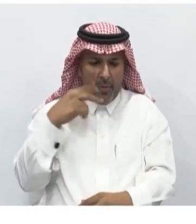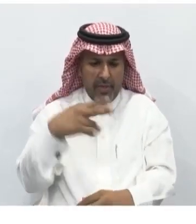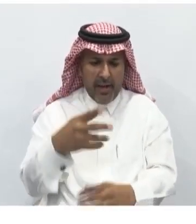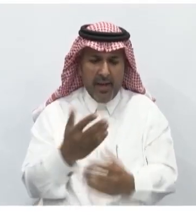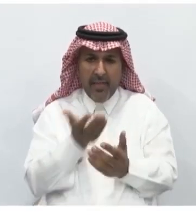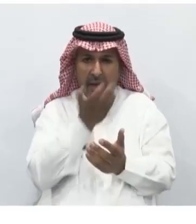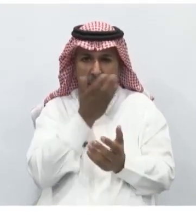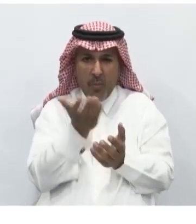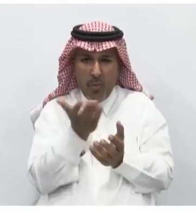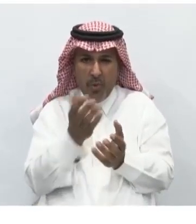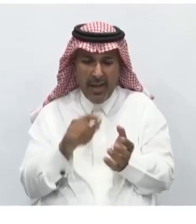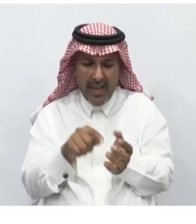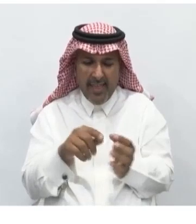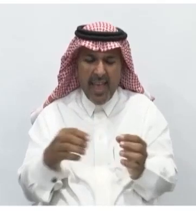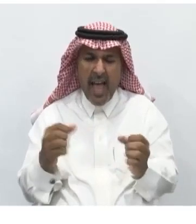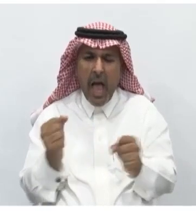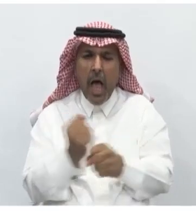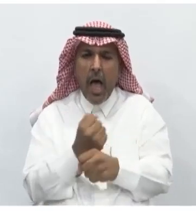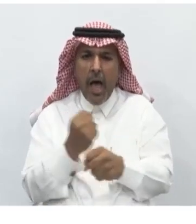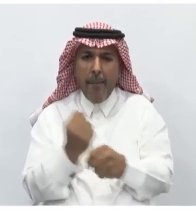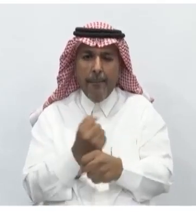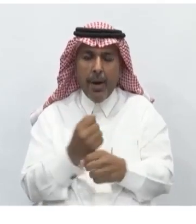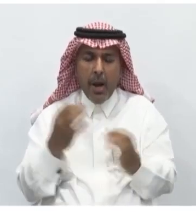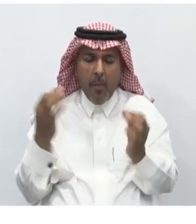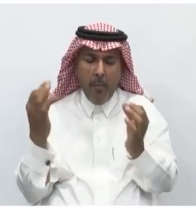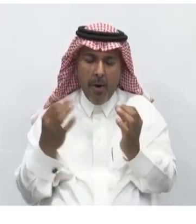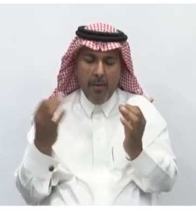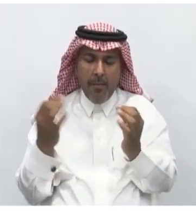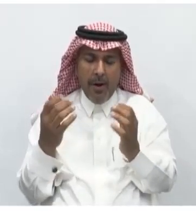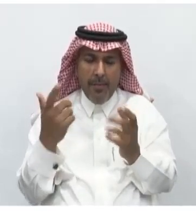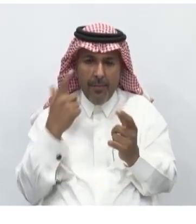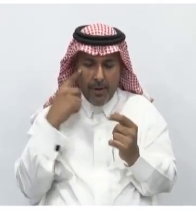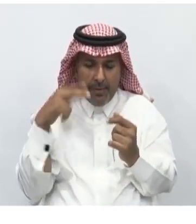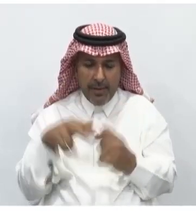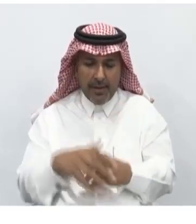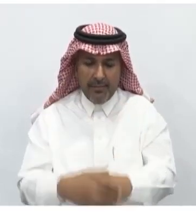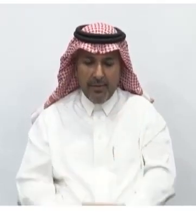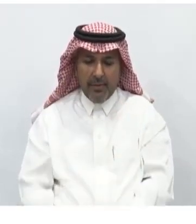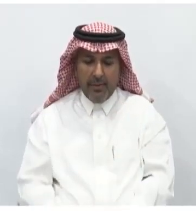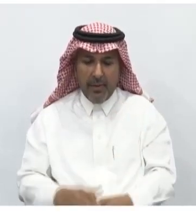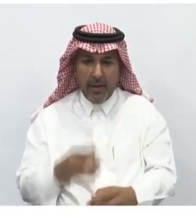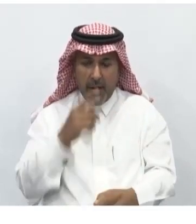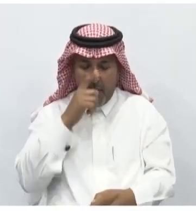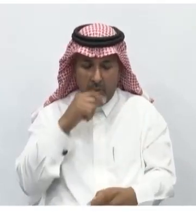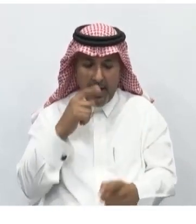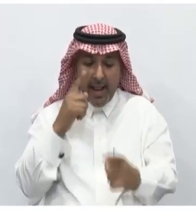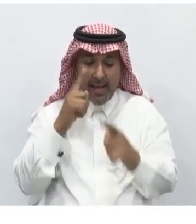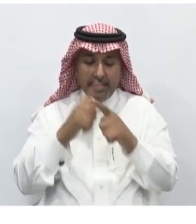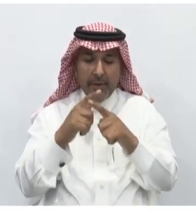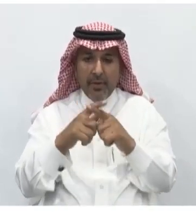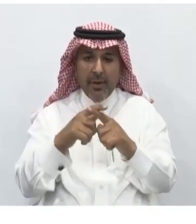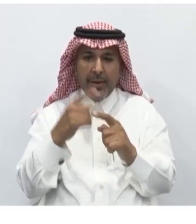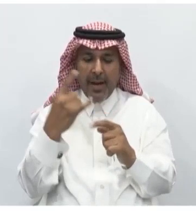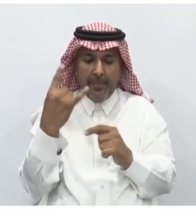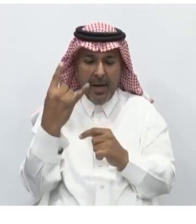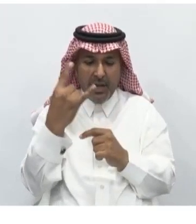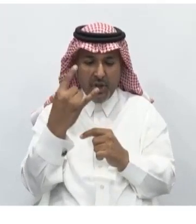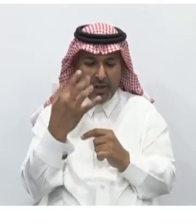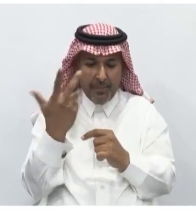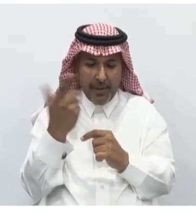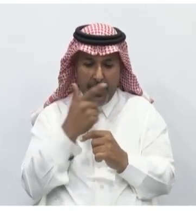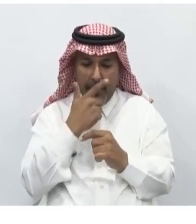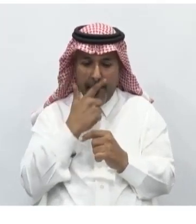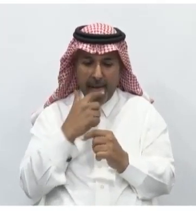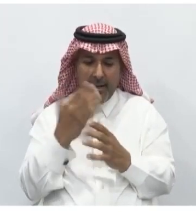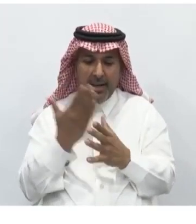المائية Na2SO4 مضروب في 10 جزيئات ماء. تستعمل كبريتات الصوديوم المائية.